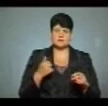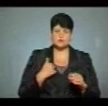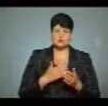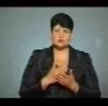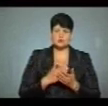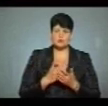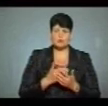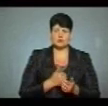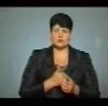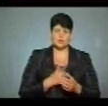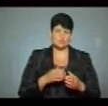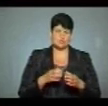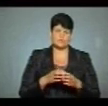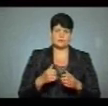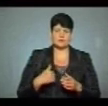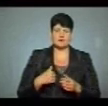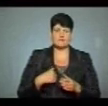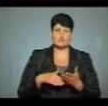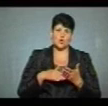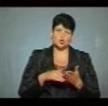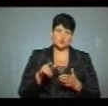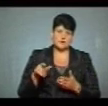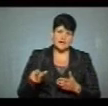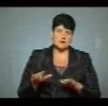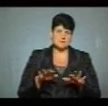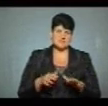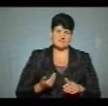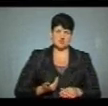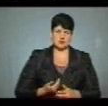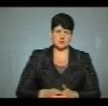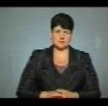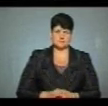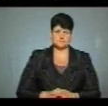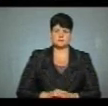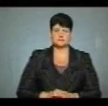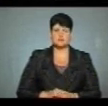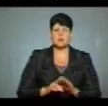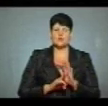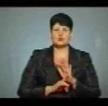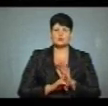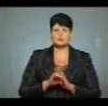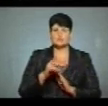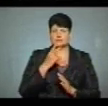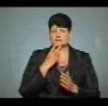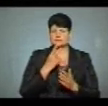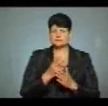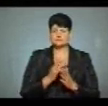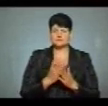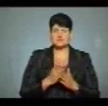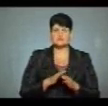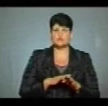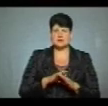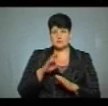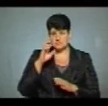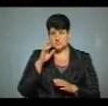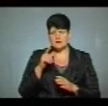бійці добровольчих батальйонів, капелани, волонтери і місцеві жителі. Розпочали репрезентацію із виконання Державного